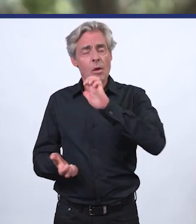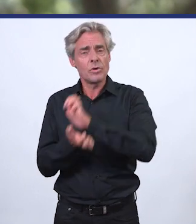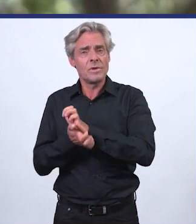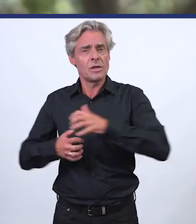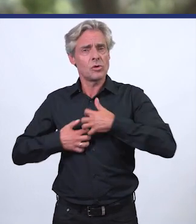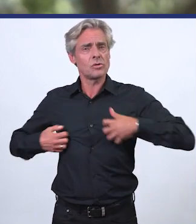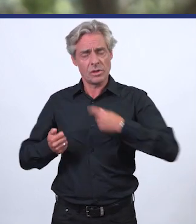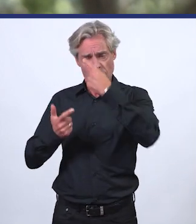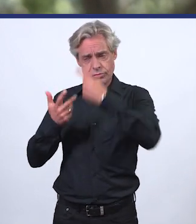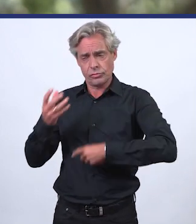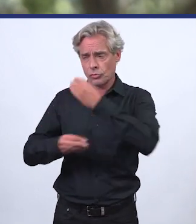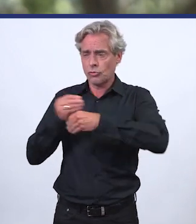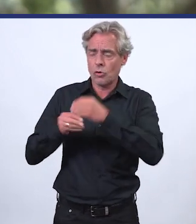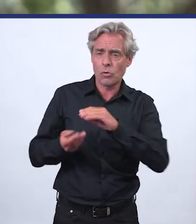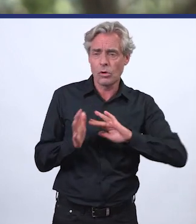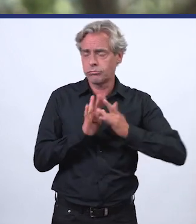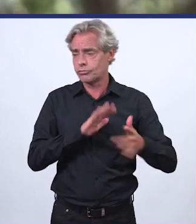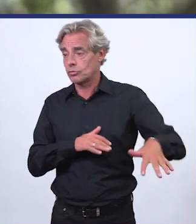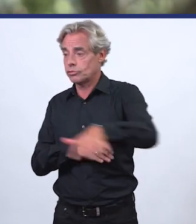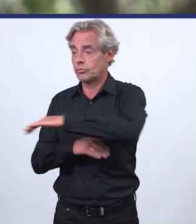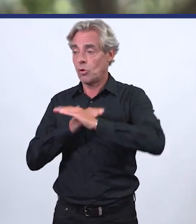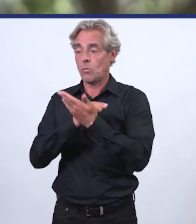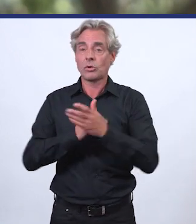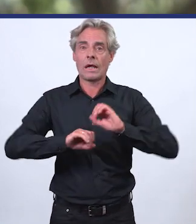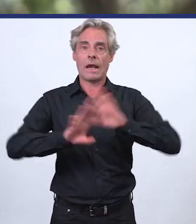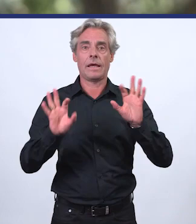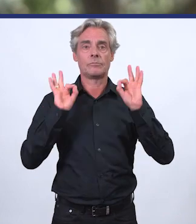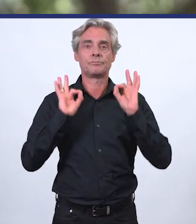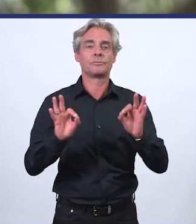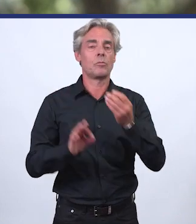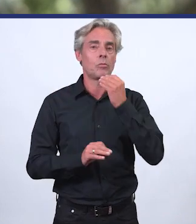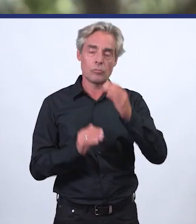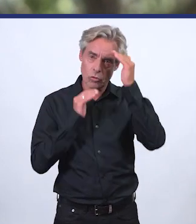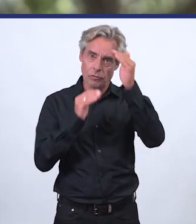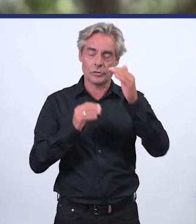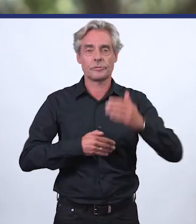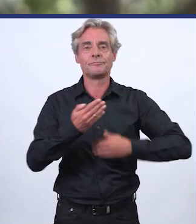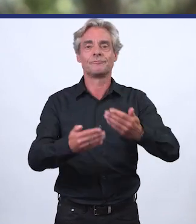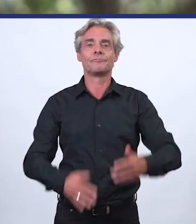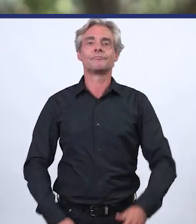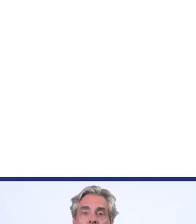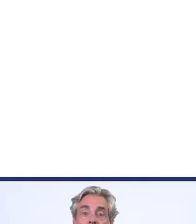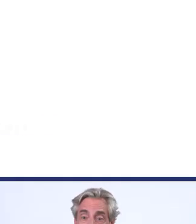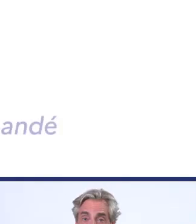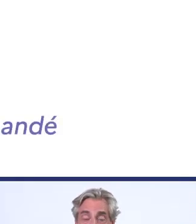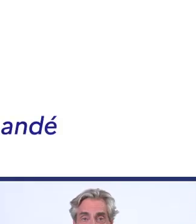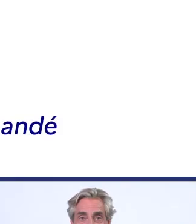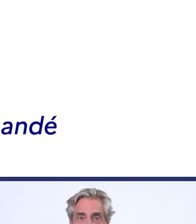publications scientifiques parues venant du monde entier l'ont clairement démontré au cours de ces derniers mois.